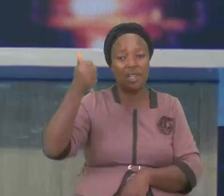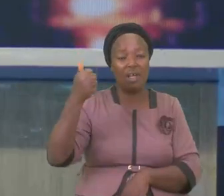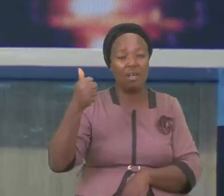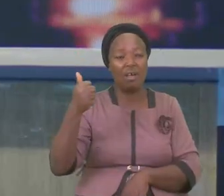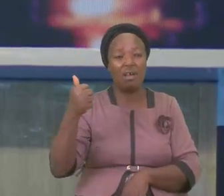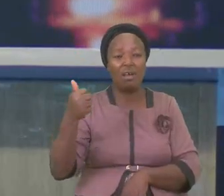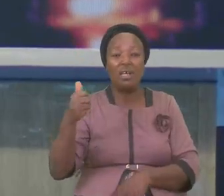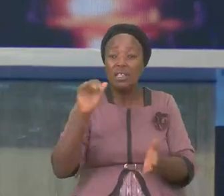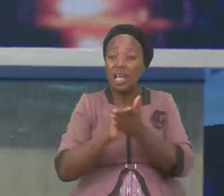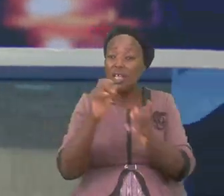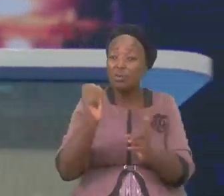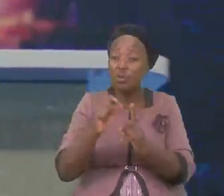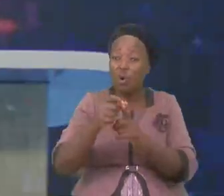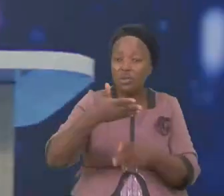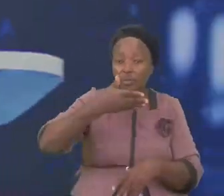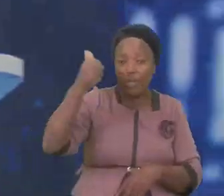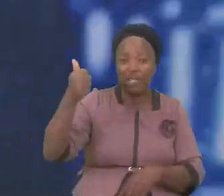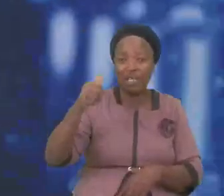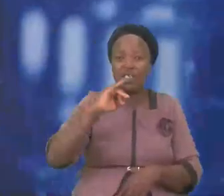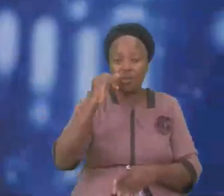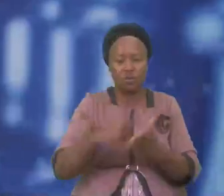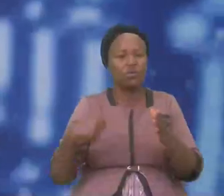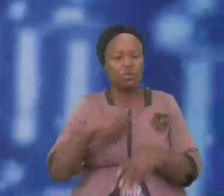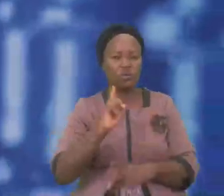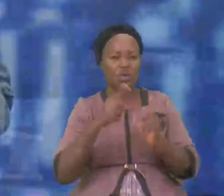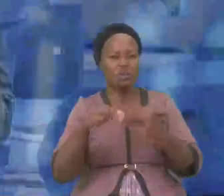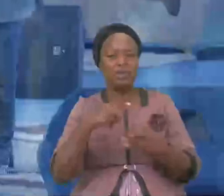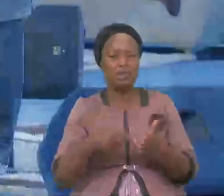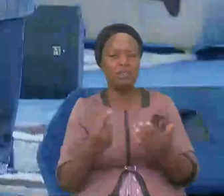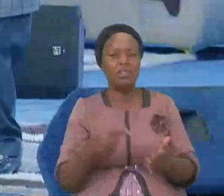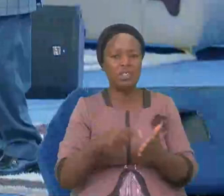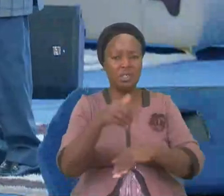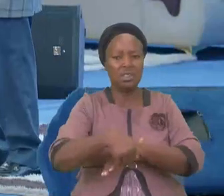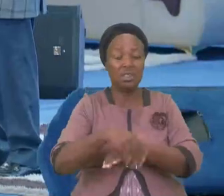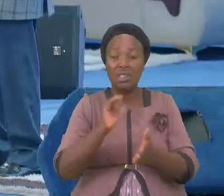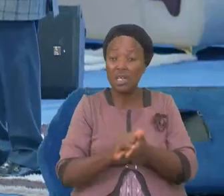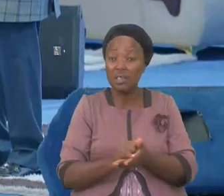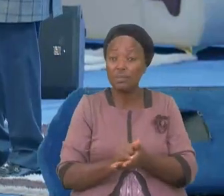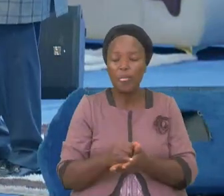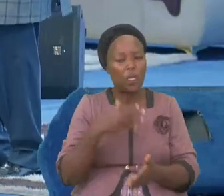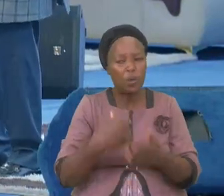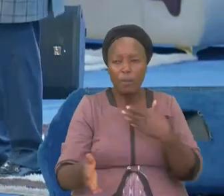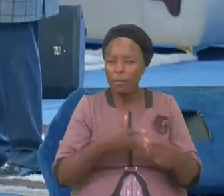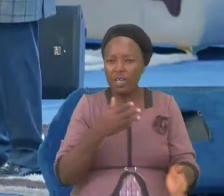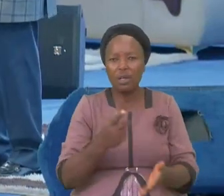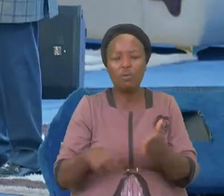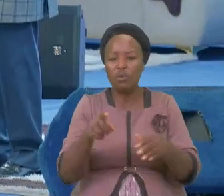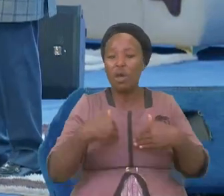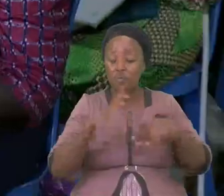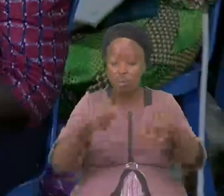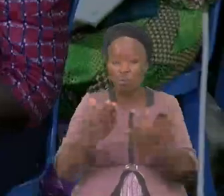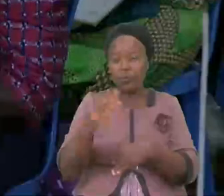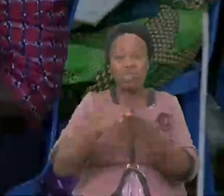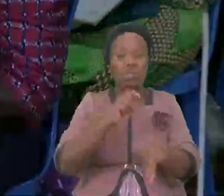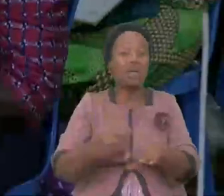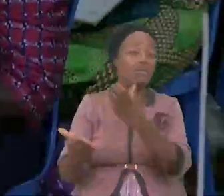10 fois supérieurs. Ce mot supérieur, meilleur, c'est ce que je vous annonce ce soir. Peu importe ce que vous